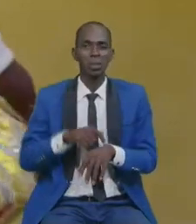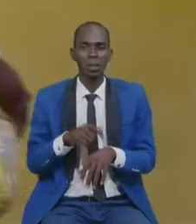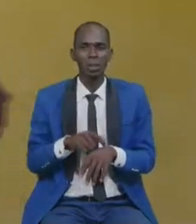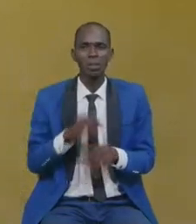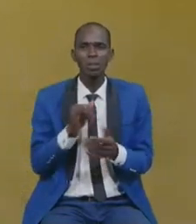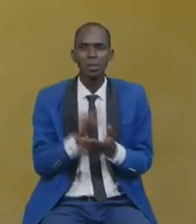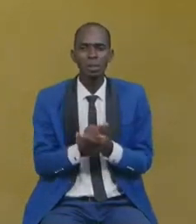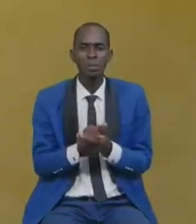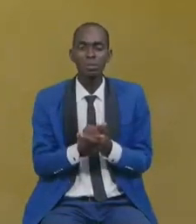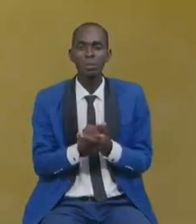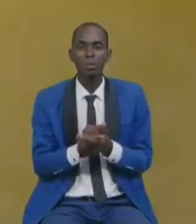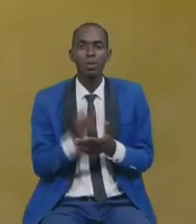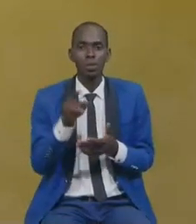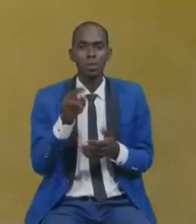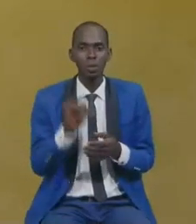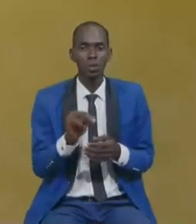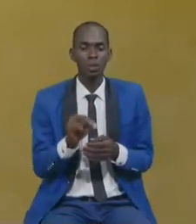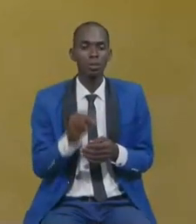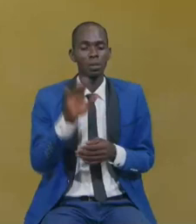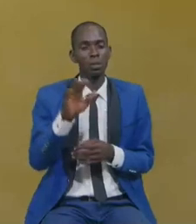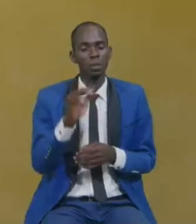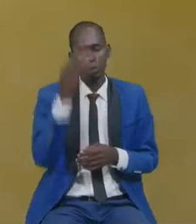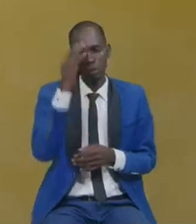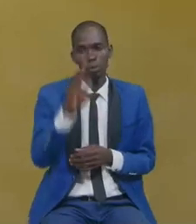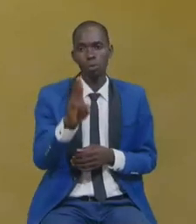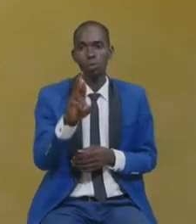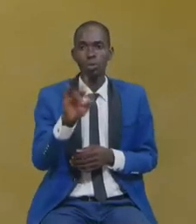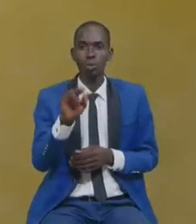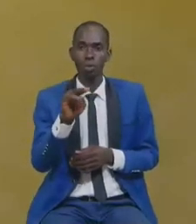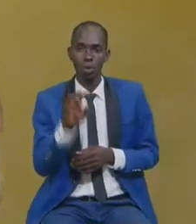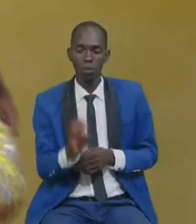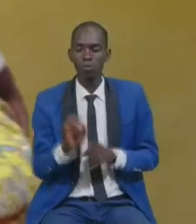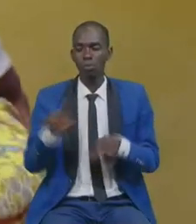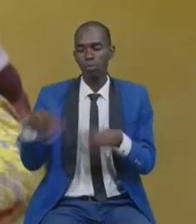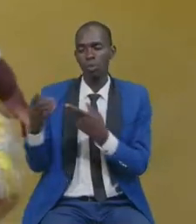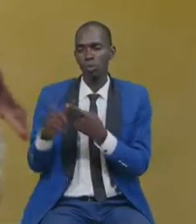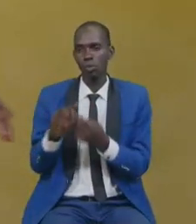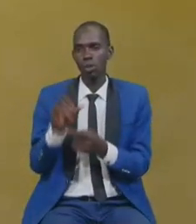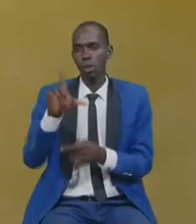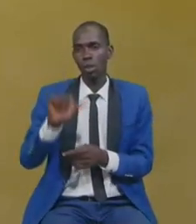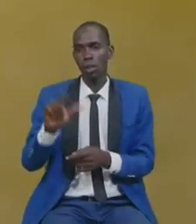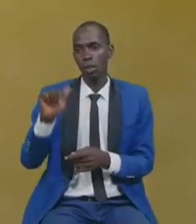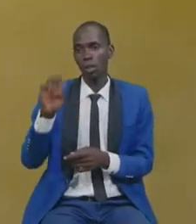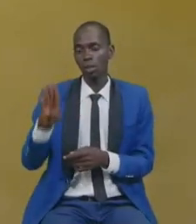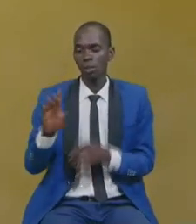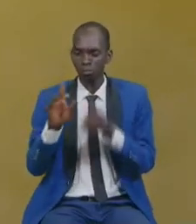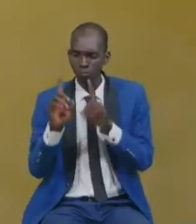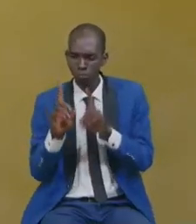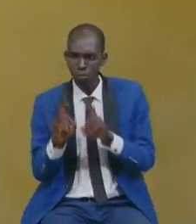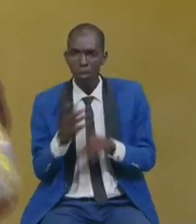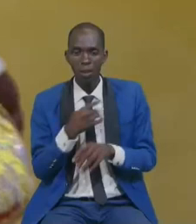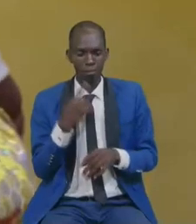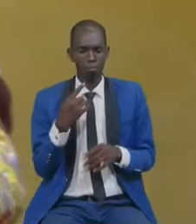peux... » prélever mon urine, je lui ai donné, elle est allée tester, elle est revenue, et m'a dit que je suis enceinte. J'ai dit